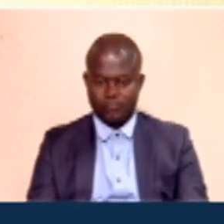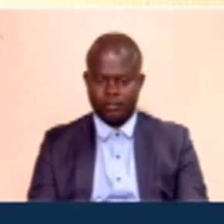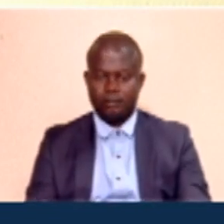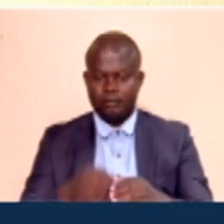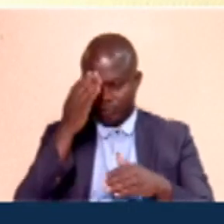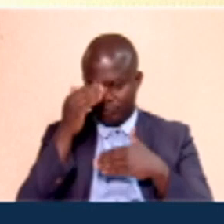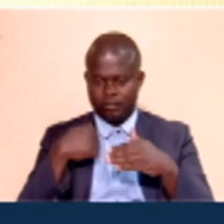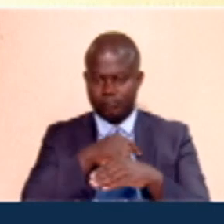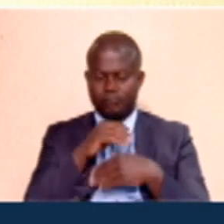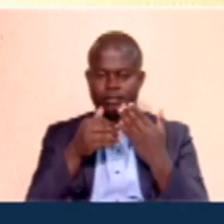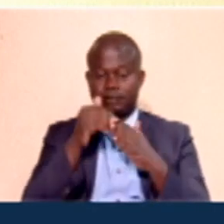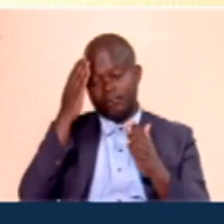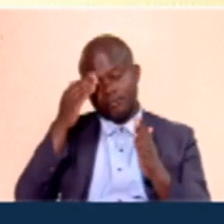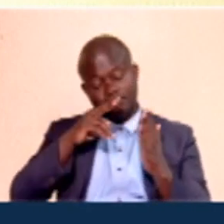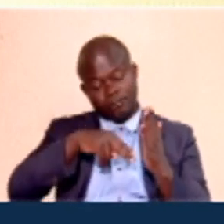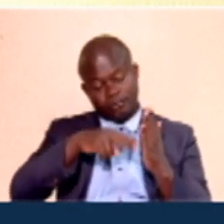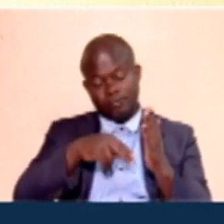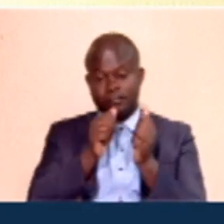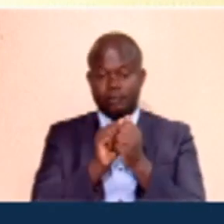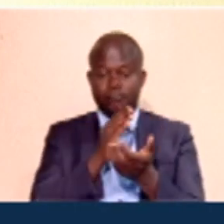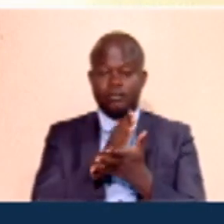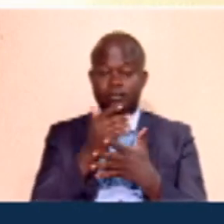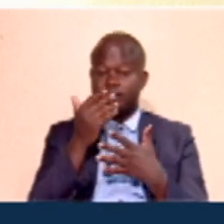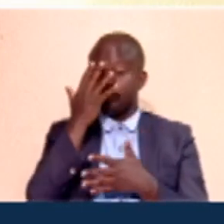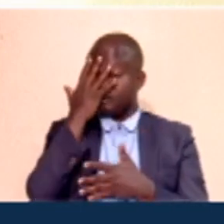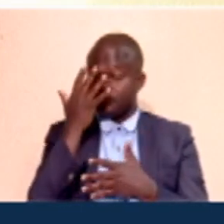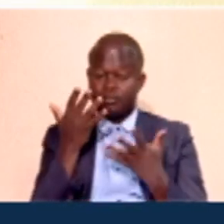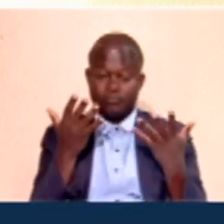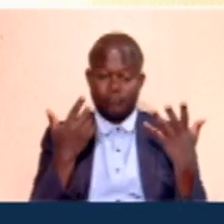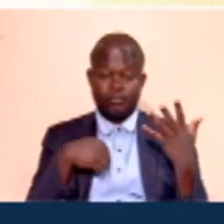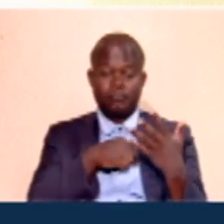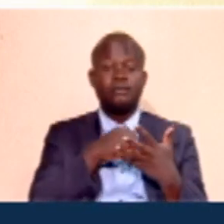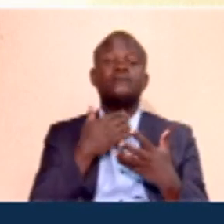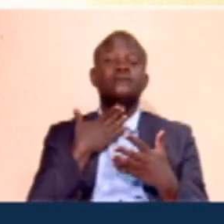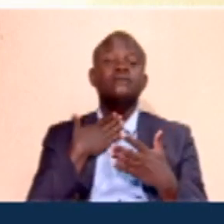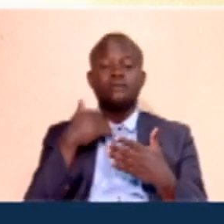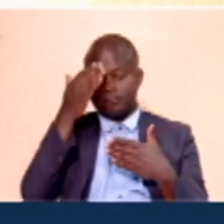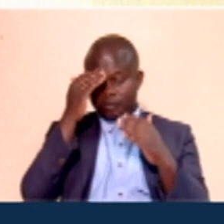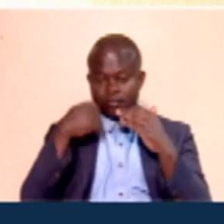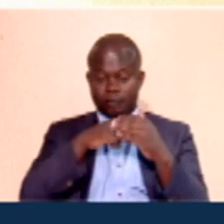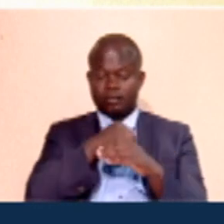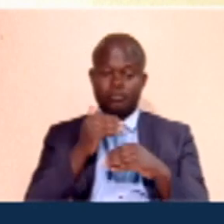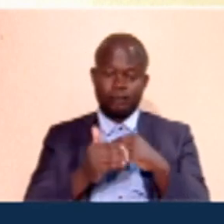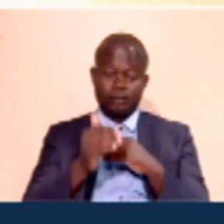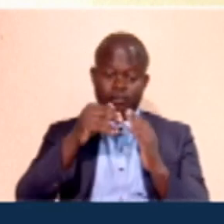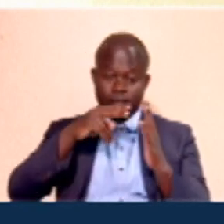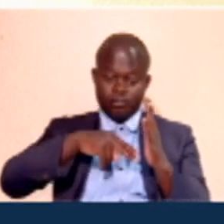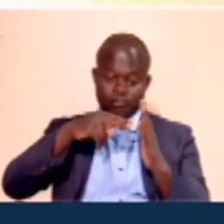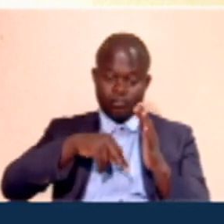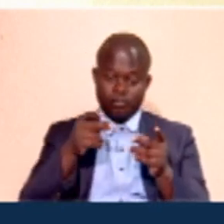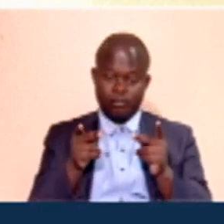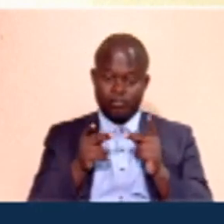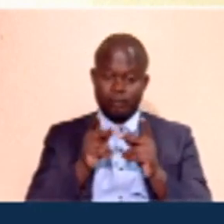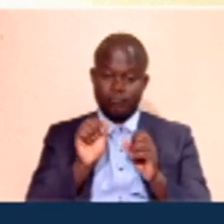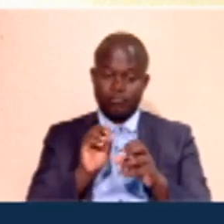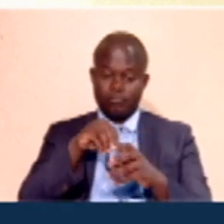tugira abantu batazi gusoma ni ibintu biteye isoni. Ndagira ngo tuzagire biblioteke